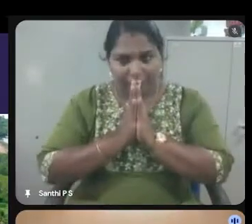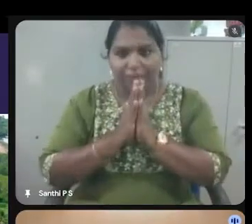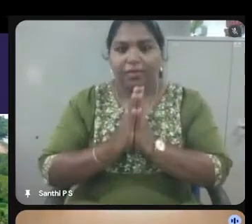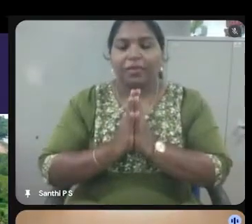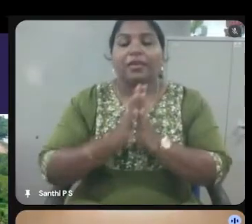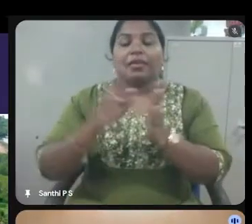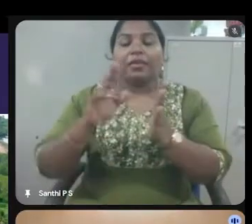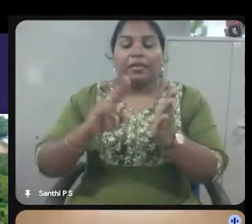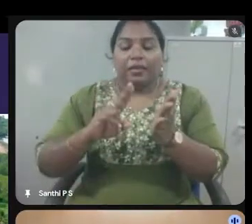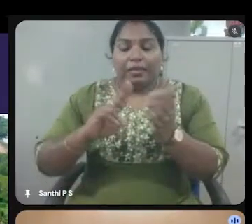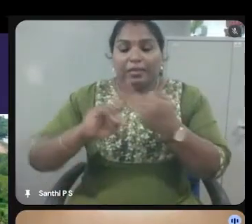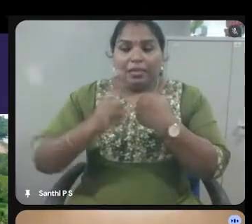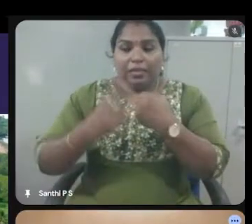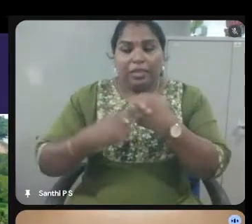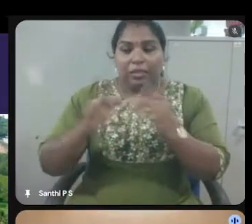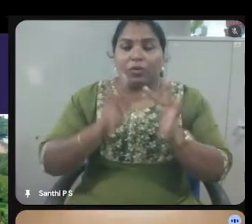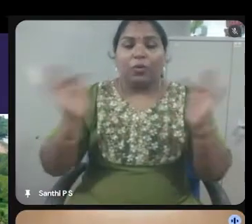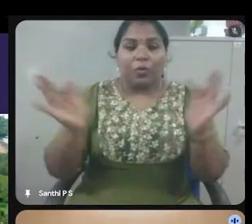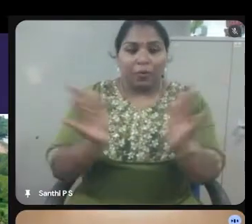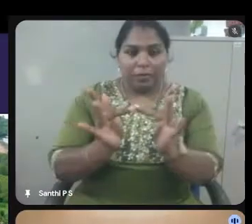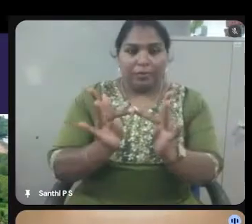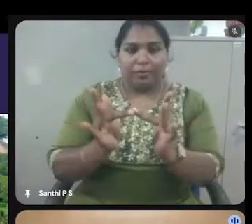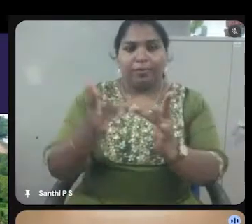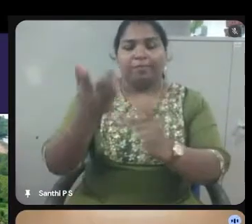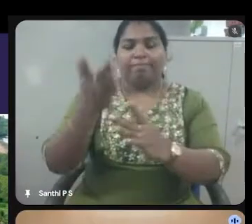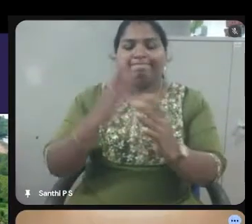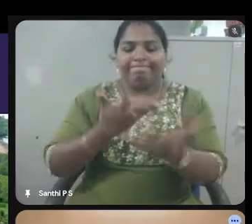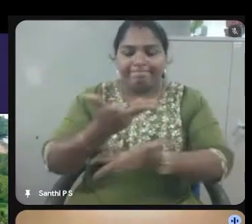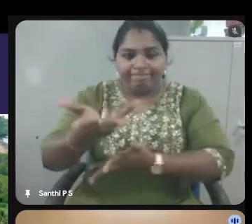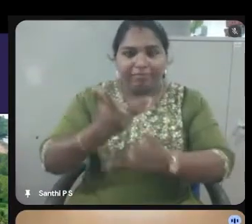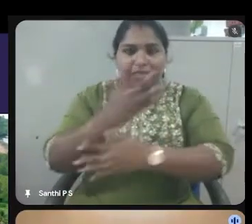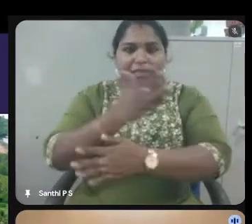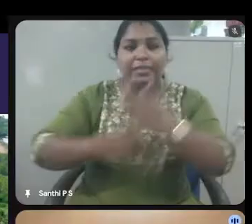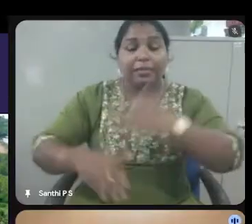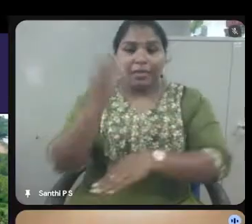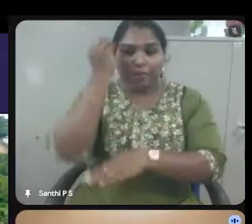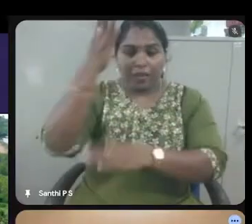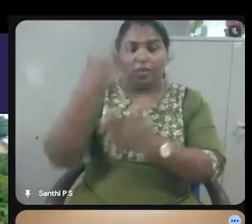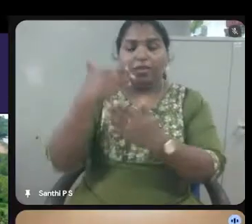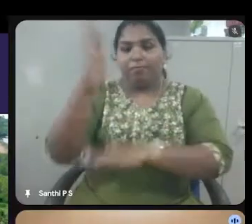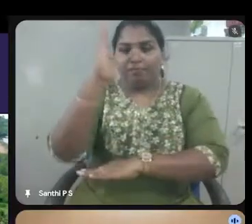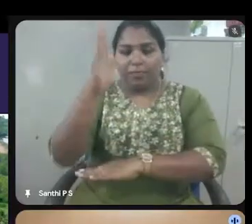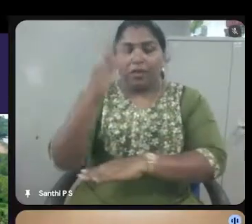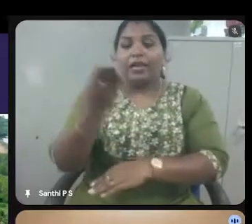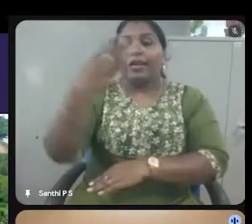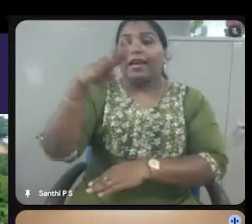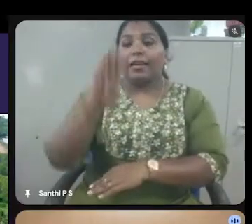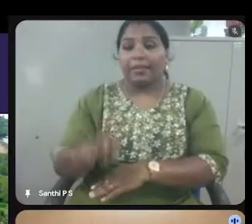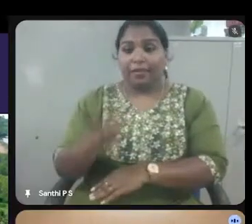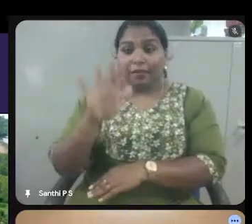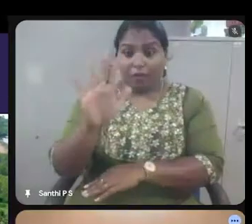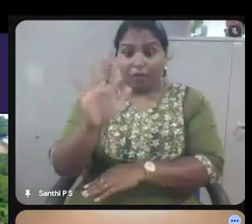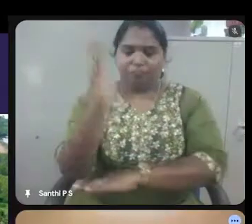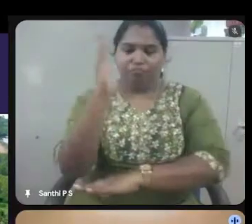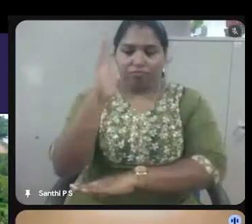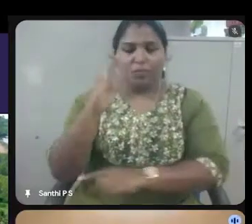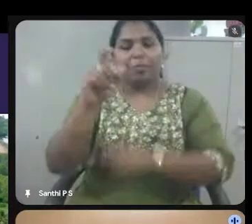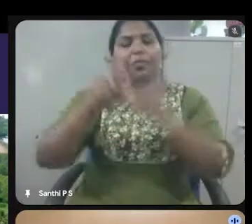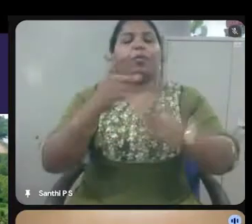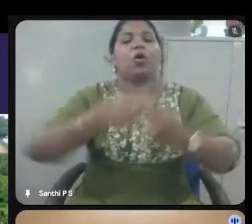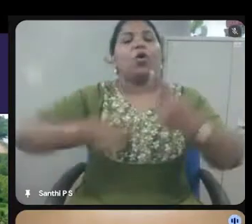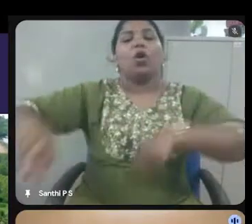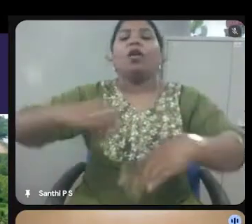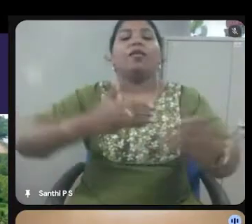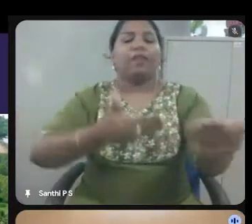നിഷ് ഓൺലൈൻ ഇന്ററാക്റ്റീവ് ഡിസബിലിറ്റി അവയർനെസ് സെമിനാർ നിഡാസിന്റെ 95-ാം അധ്യായത്തിലേക്ക് ഏവർക്കും സ്വാഗതം.